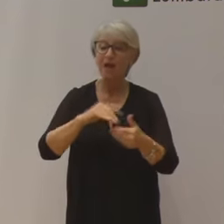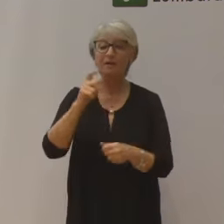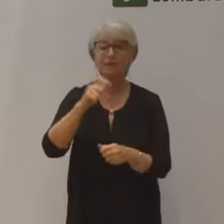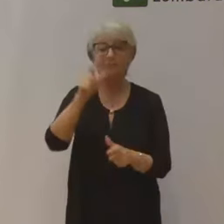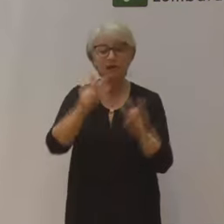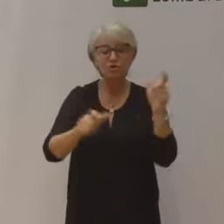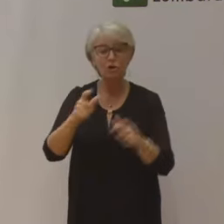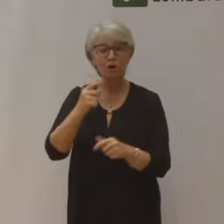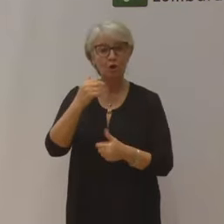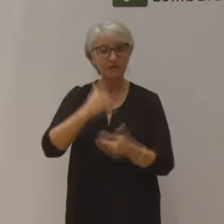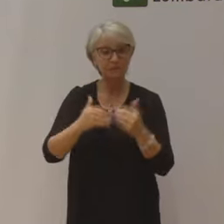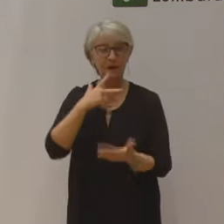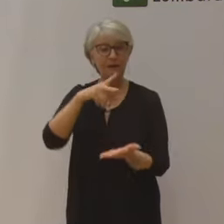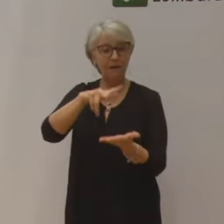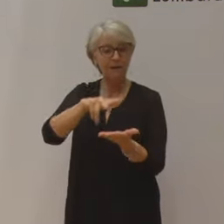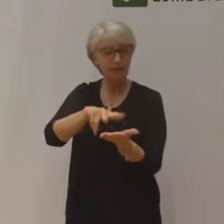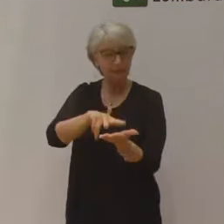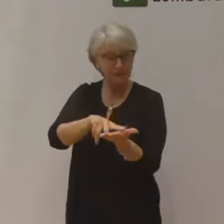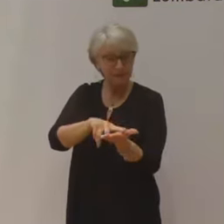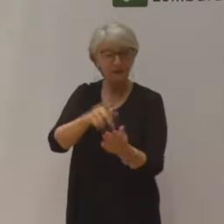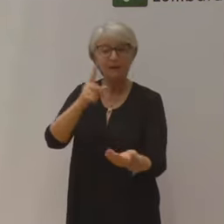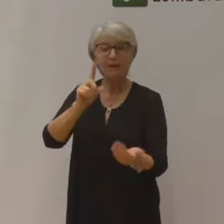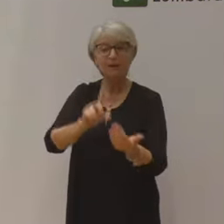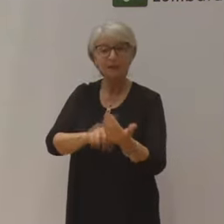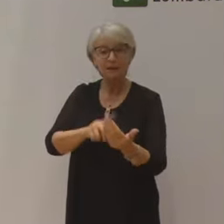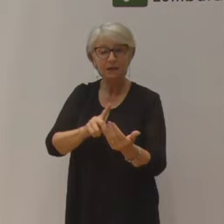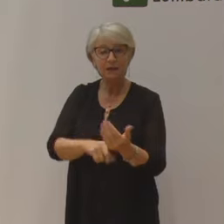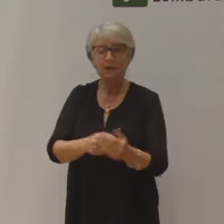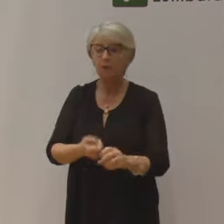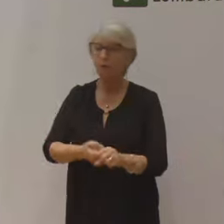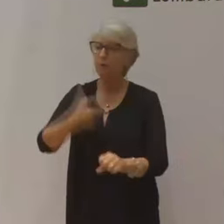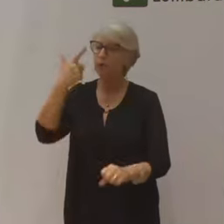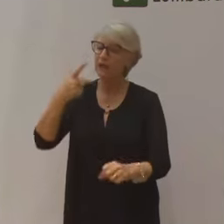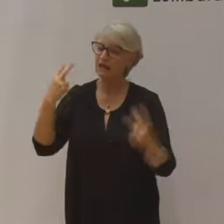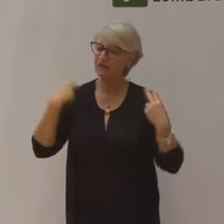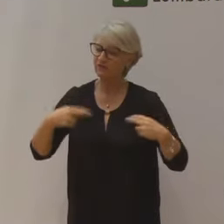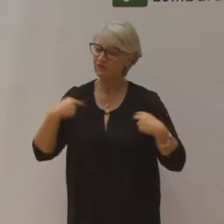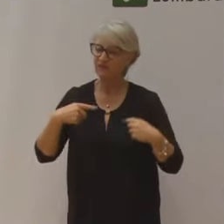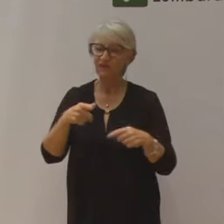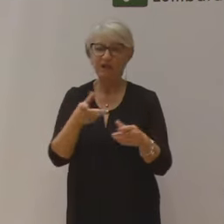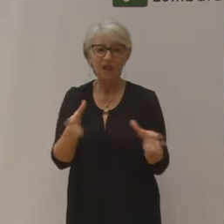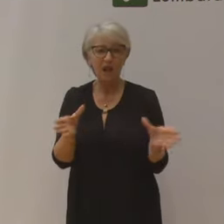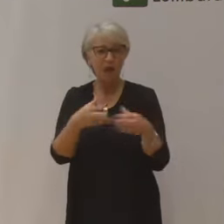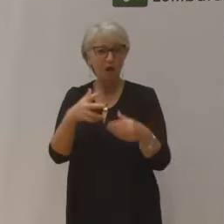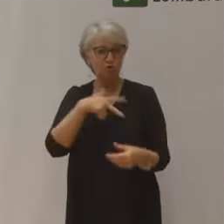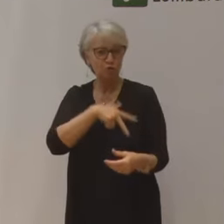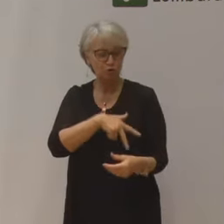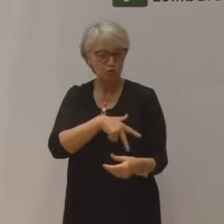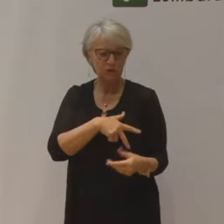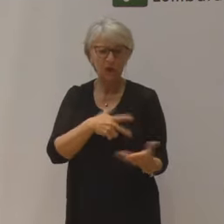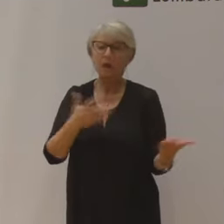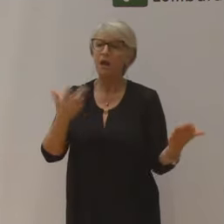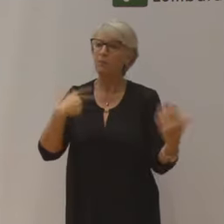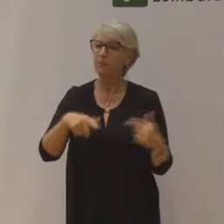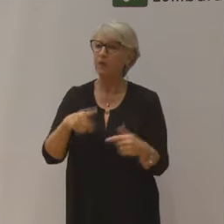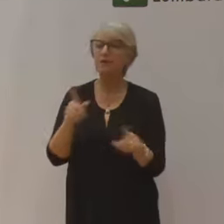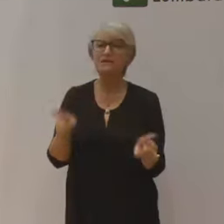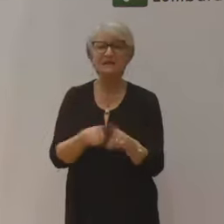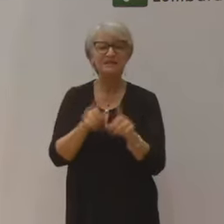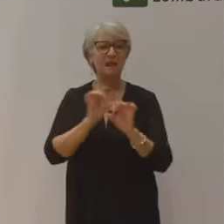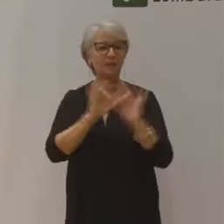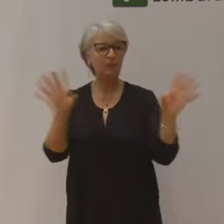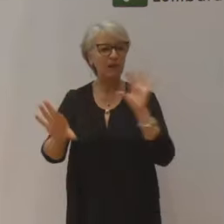disabilità, garantendo a queste ultime il diritto fondamentale di vivere nella società e condurre la propria esistenza con le stesse